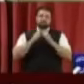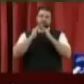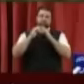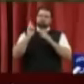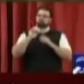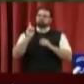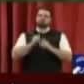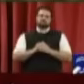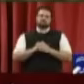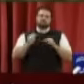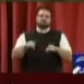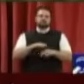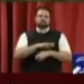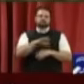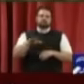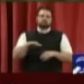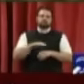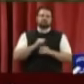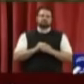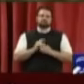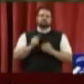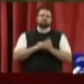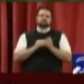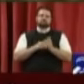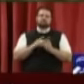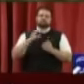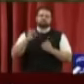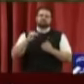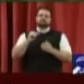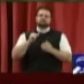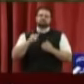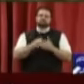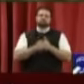dragă, nu. Nu. Aici, aproape. Ce trebuie să mă duc până nu știu unde? Orice sistem.